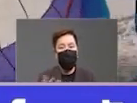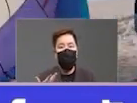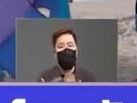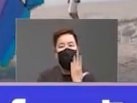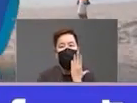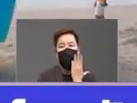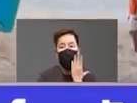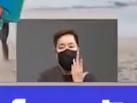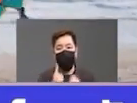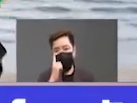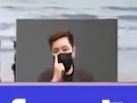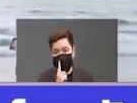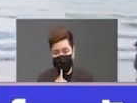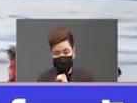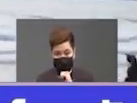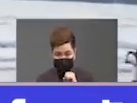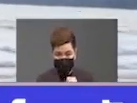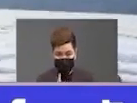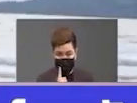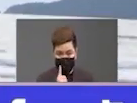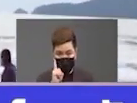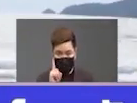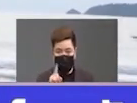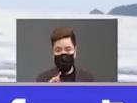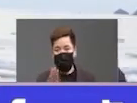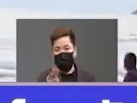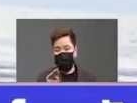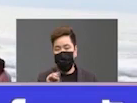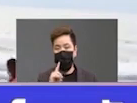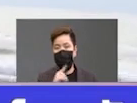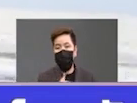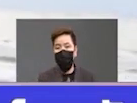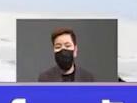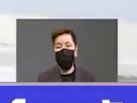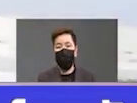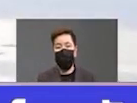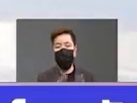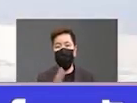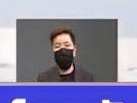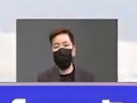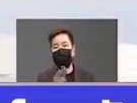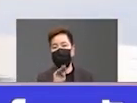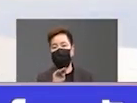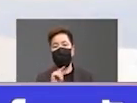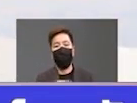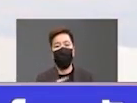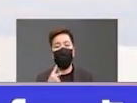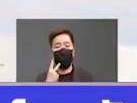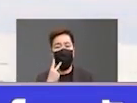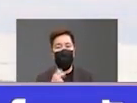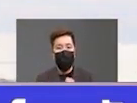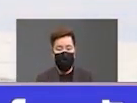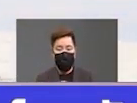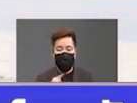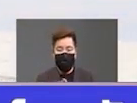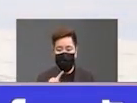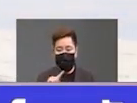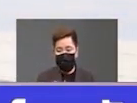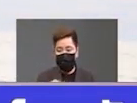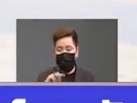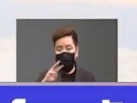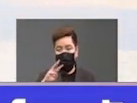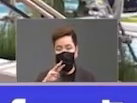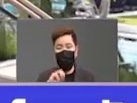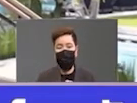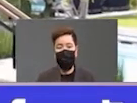ามารถขอสินเชื่อได้นะครับนอกจากนี้ก็เป็นการเปิดกว้างให้กับคนที่ได้รับผลกระทบไม่ว่าจะเป็นทางอ้อมของ